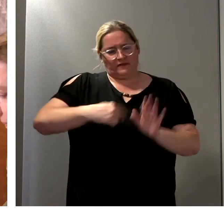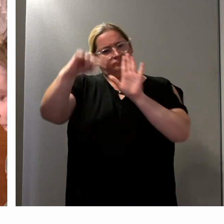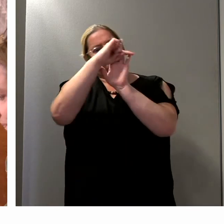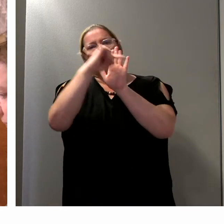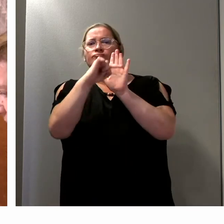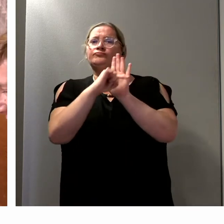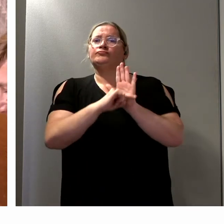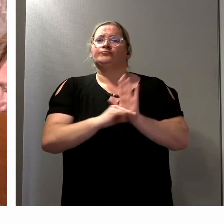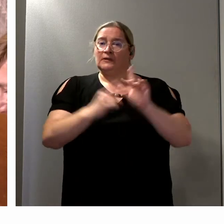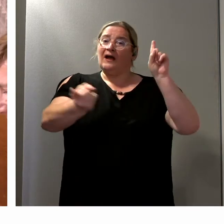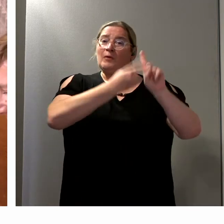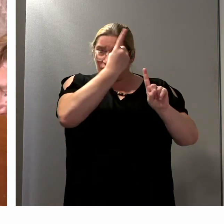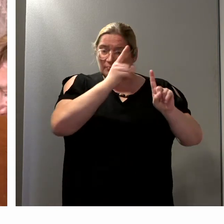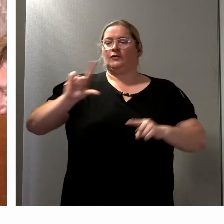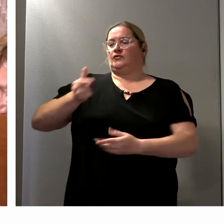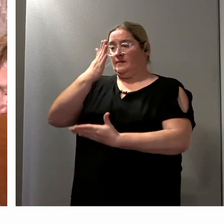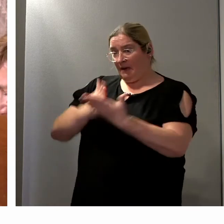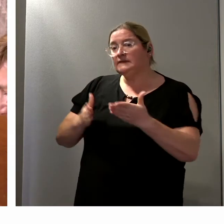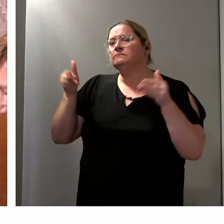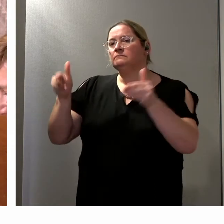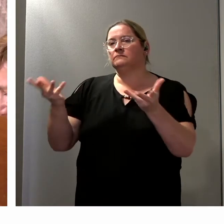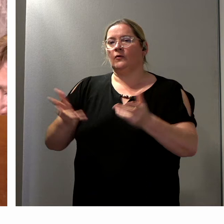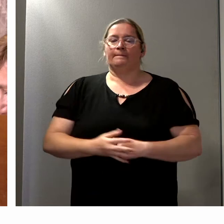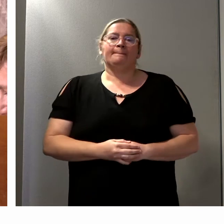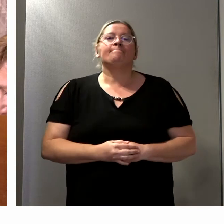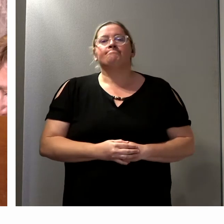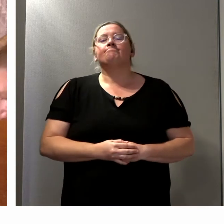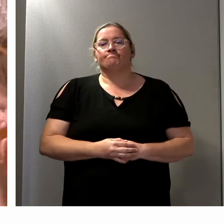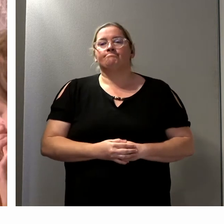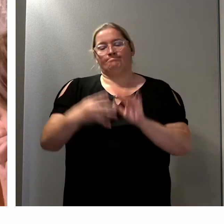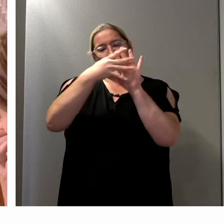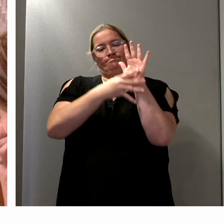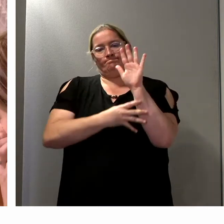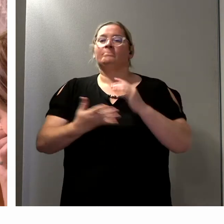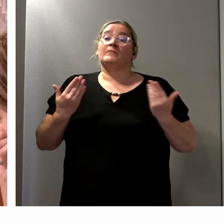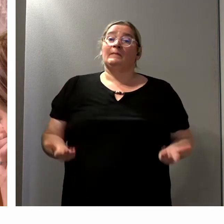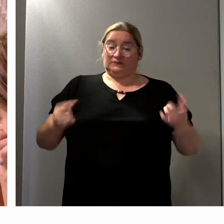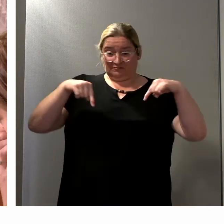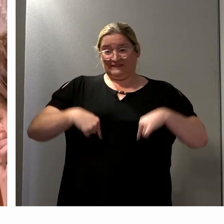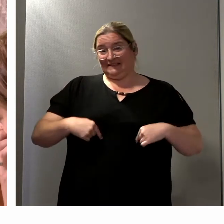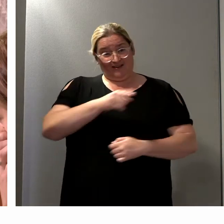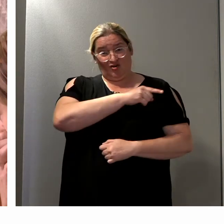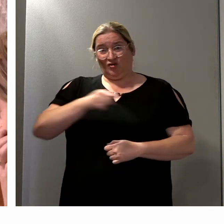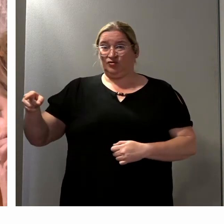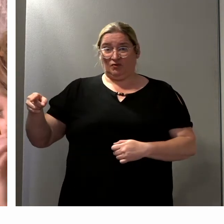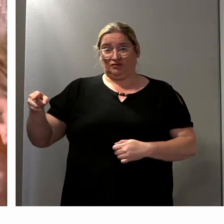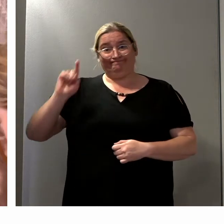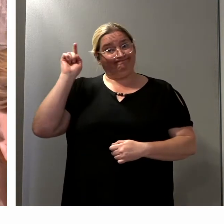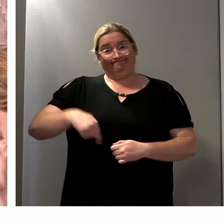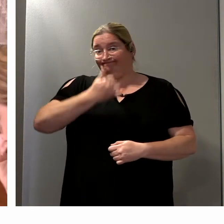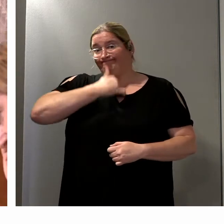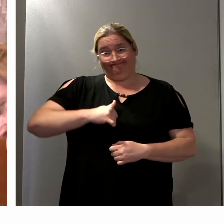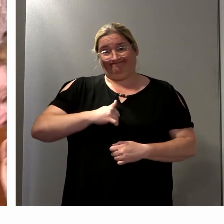principes. Et d'une deuxième partie qui pose finalement les règles auxquelles les ministères sont aujourd'hui soumis pour